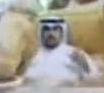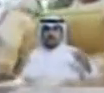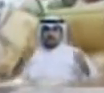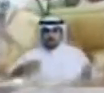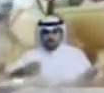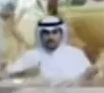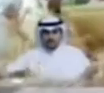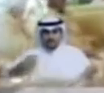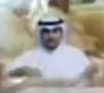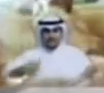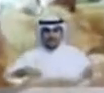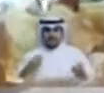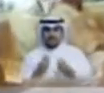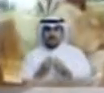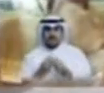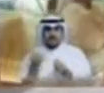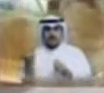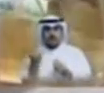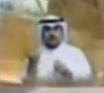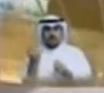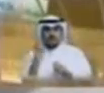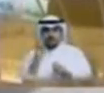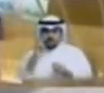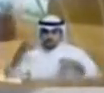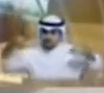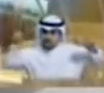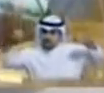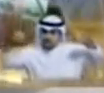ليش؟ لا، المنظر جميل، الأشرعة راح تشتغل الإضاءة